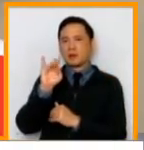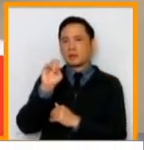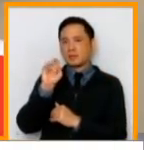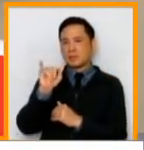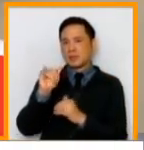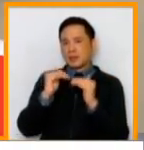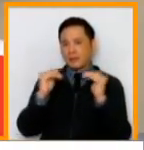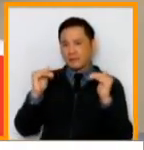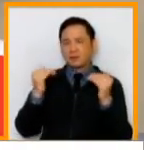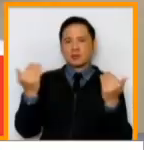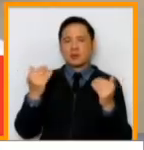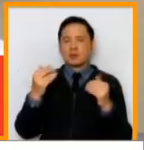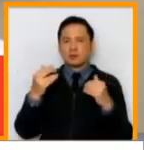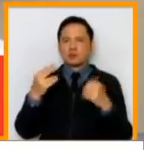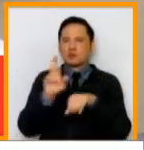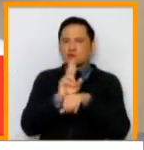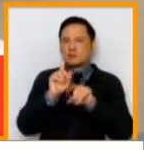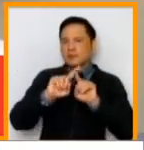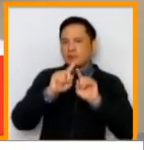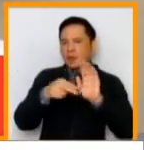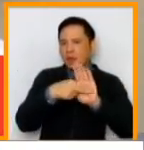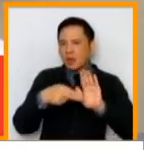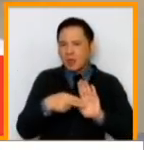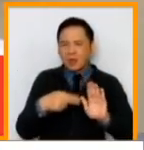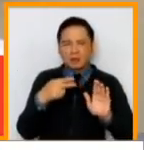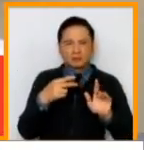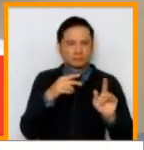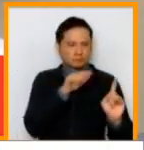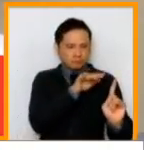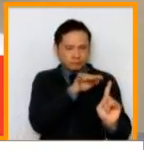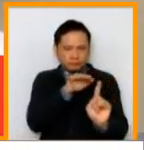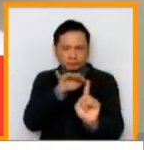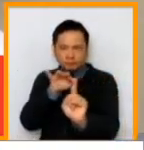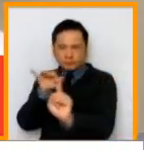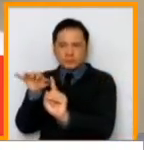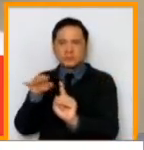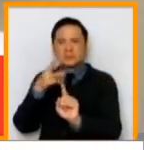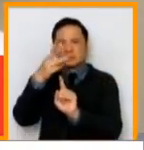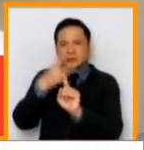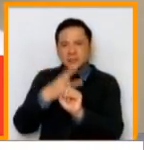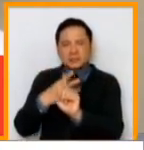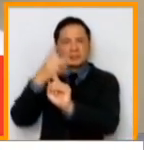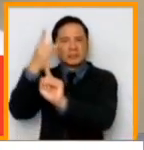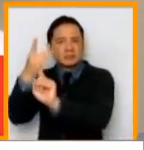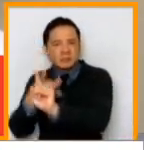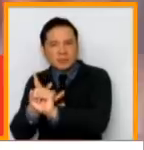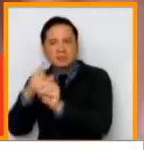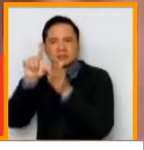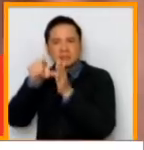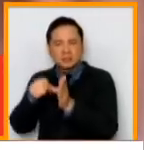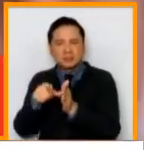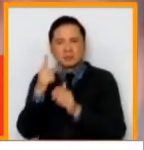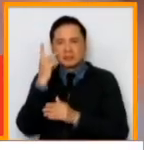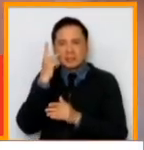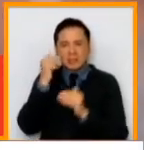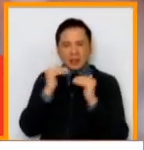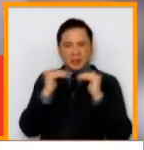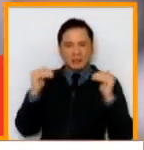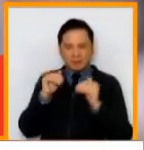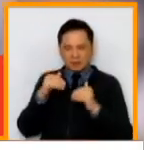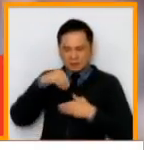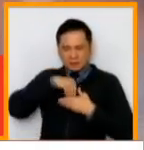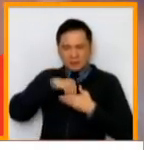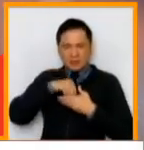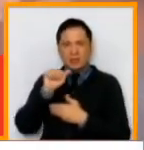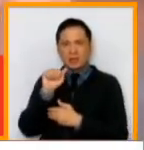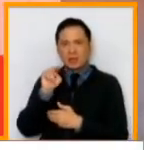nung 2 bakuna, tapos 6 months, 8 months after, tinitingnan uli yung level. Pero hindi raw ito